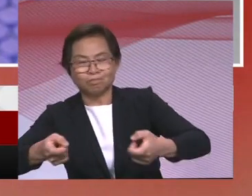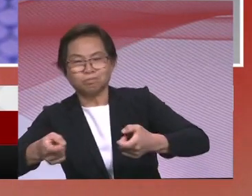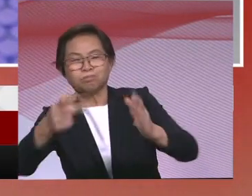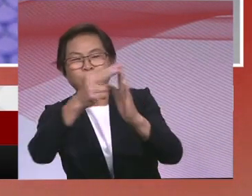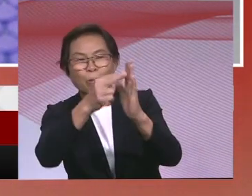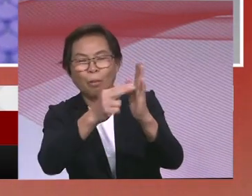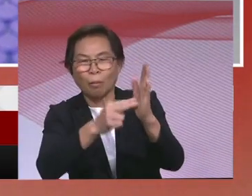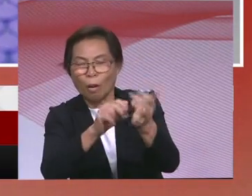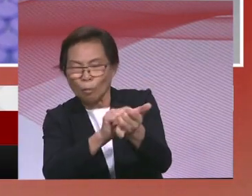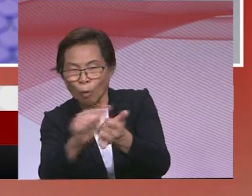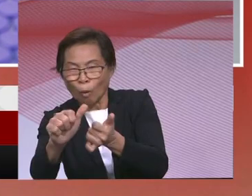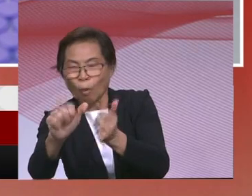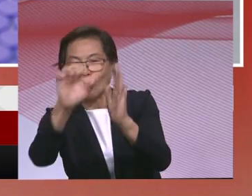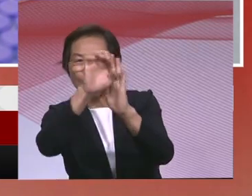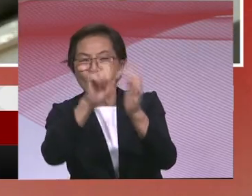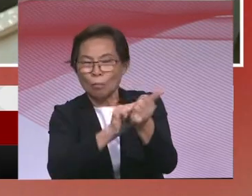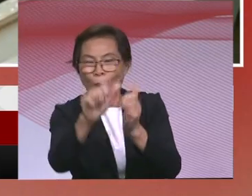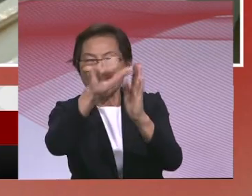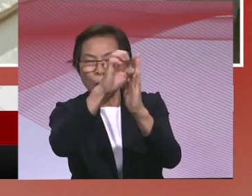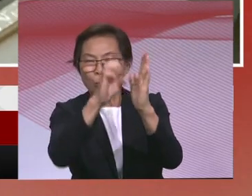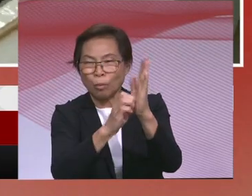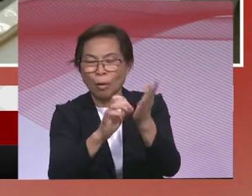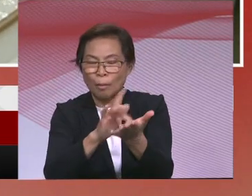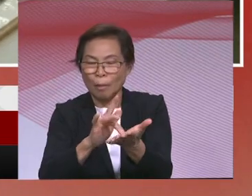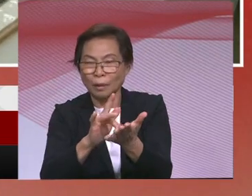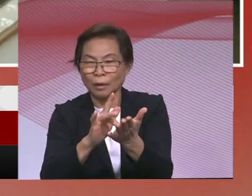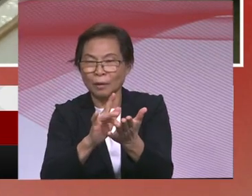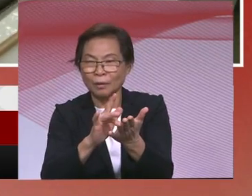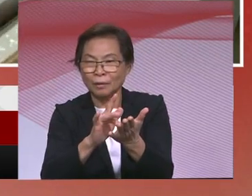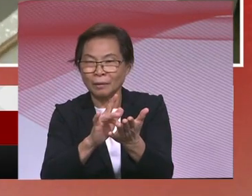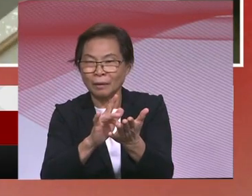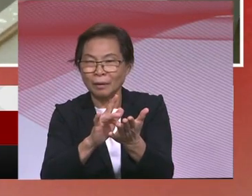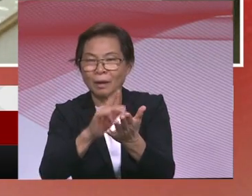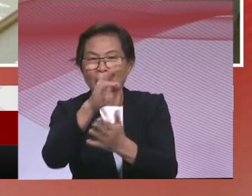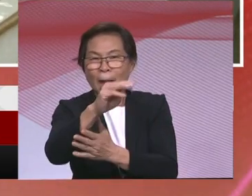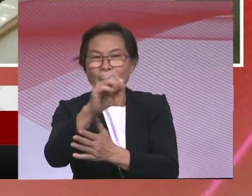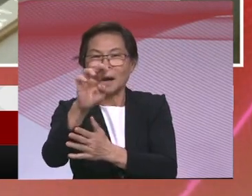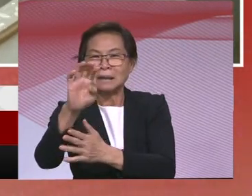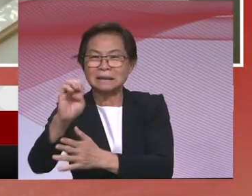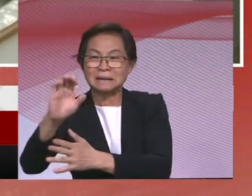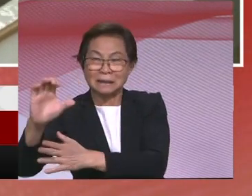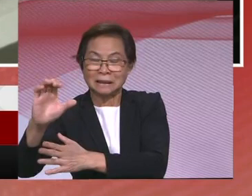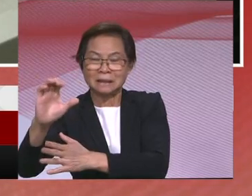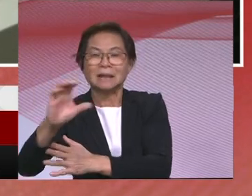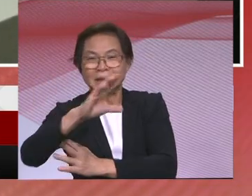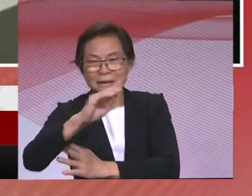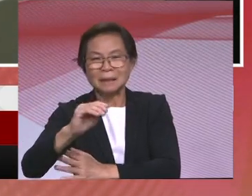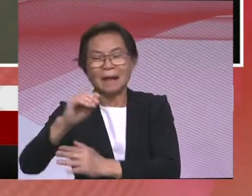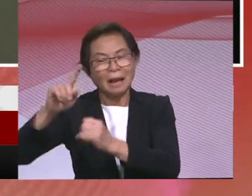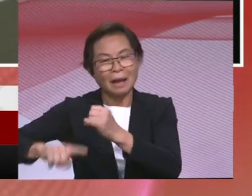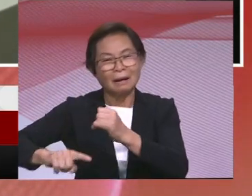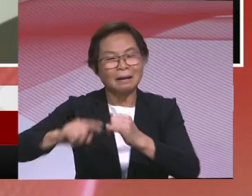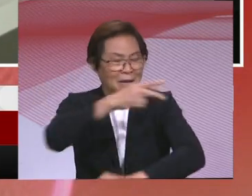masuk kelulusan etika kepada merek review and etc kie Farisi dan akhir sekali